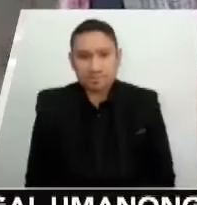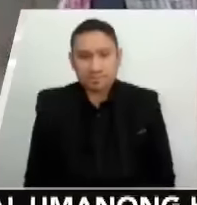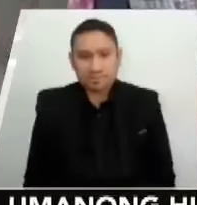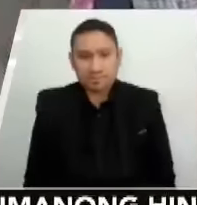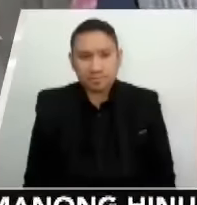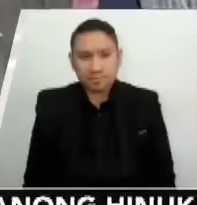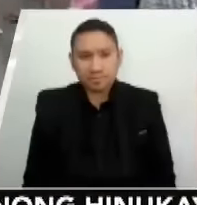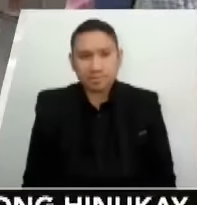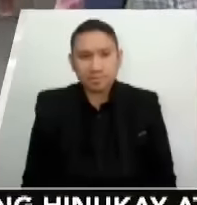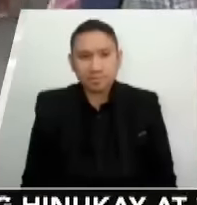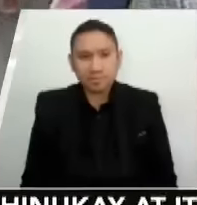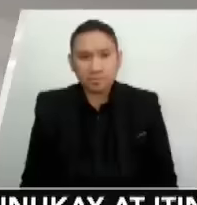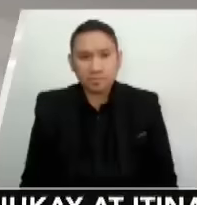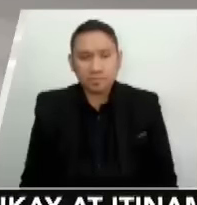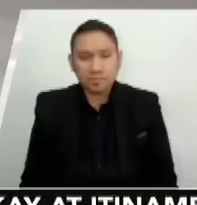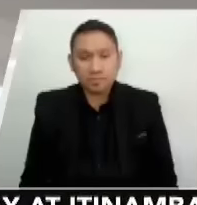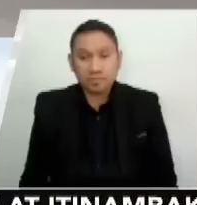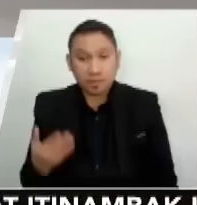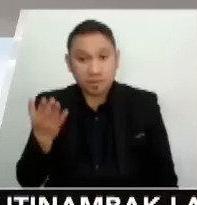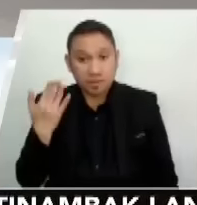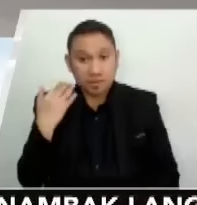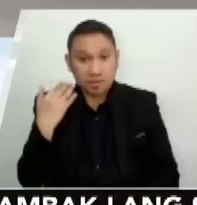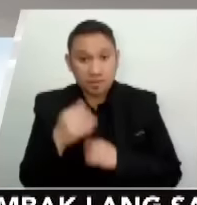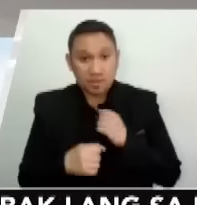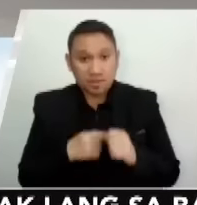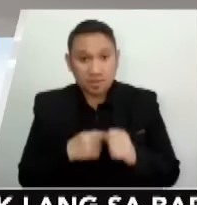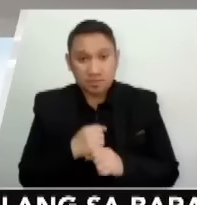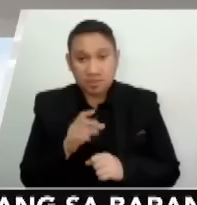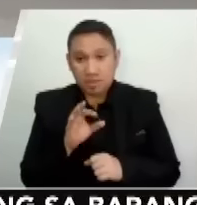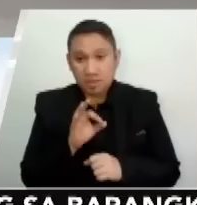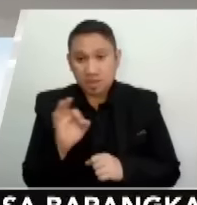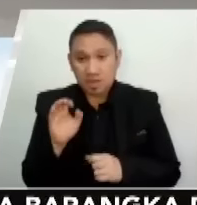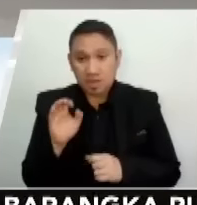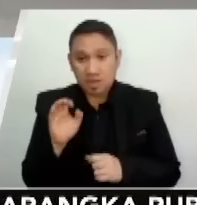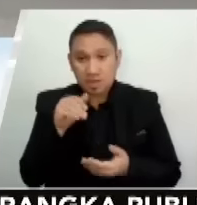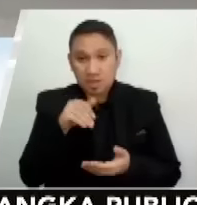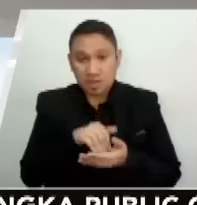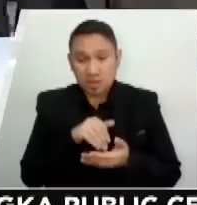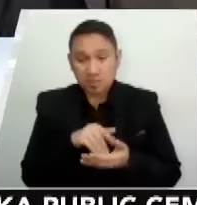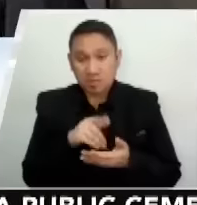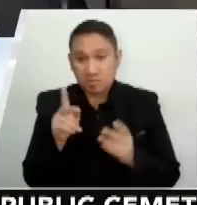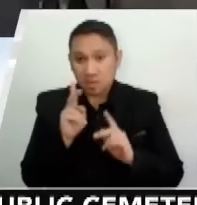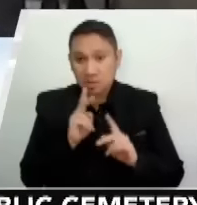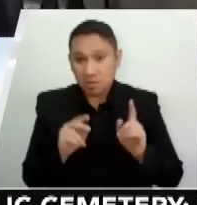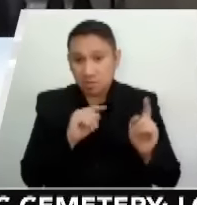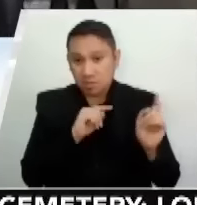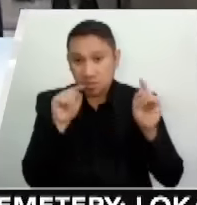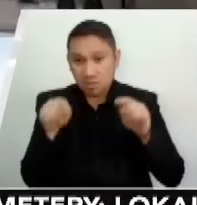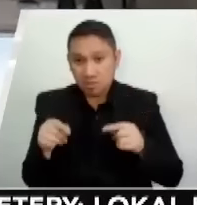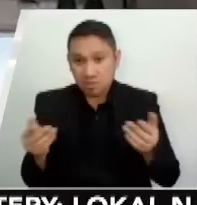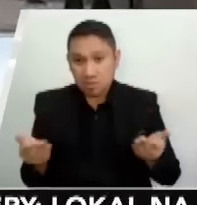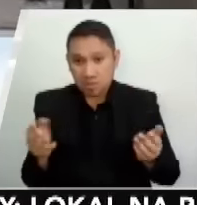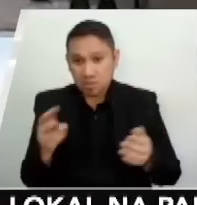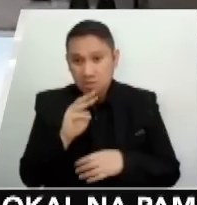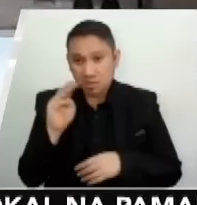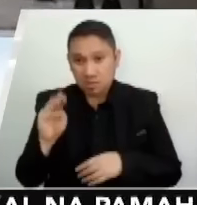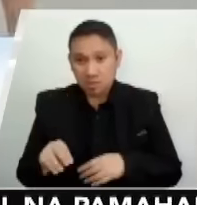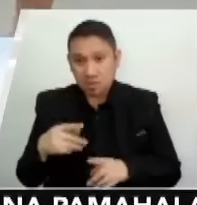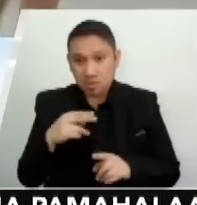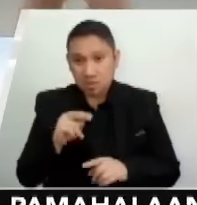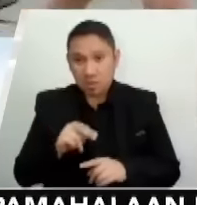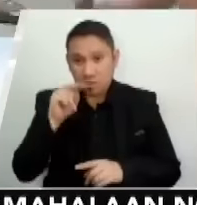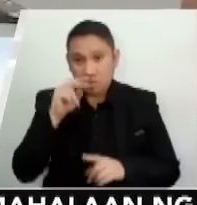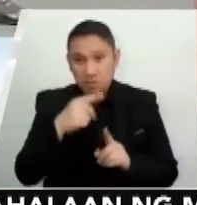Kung noong isang taon, nasa 900,000 ang dumagsa rito sa Manila North Cemetery mula October 31 hanggang November